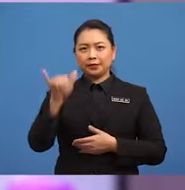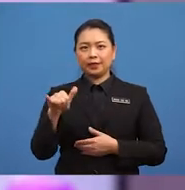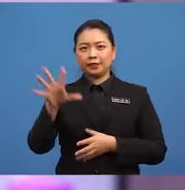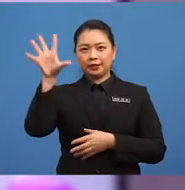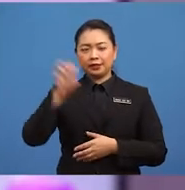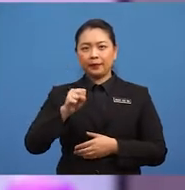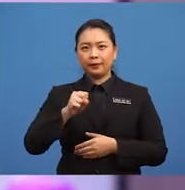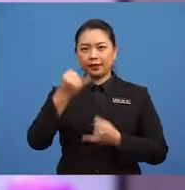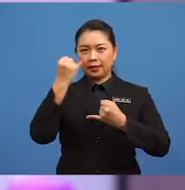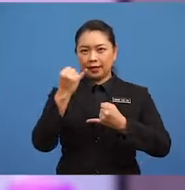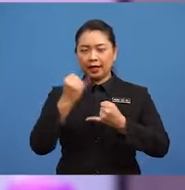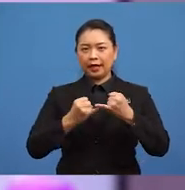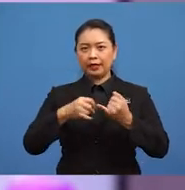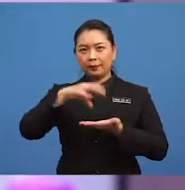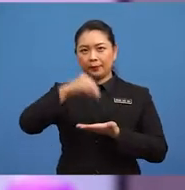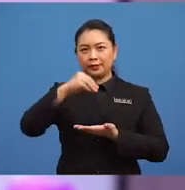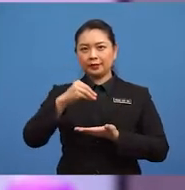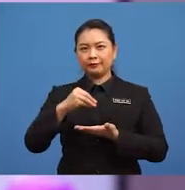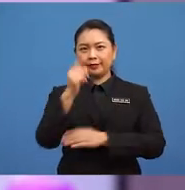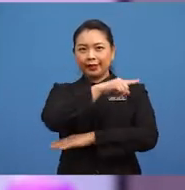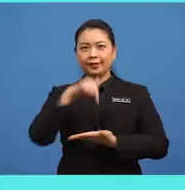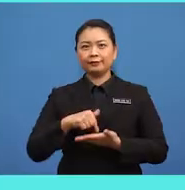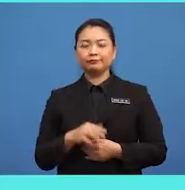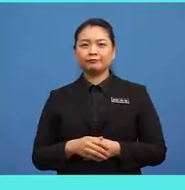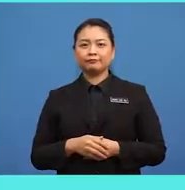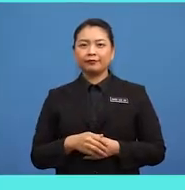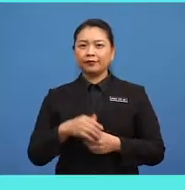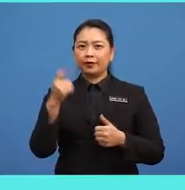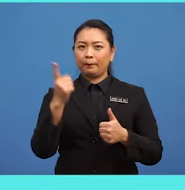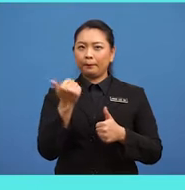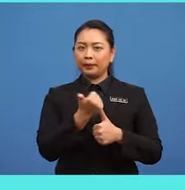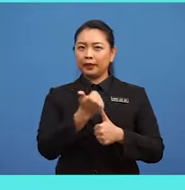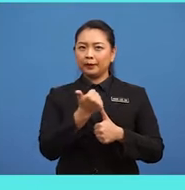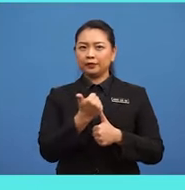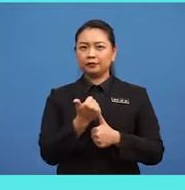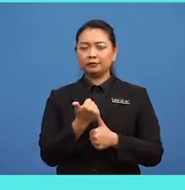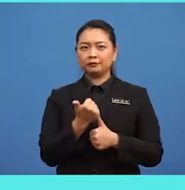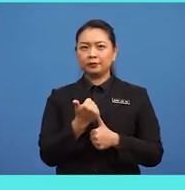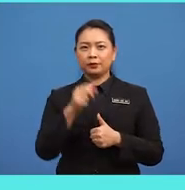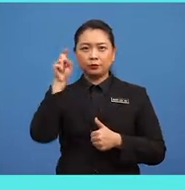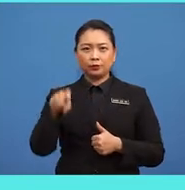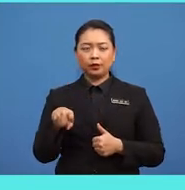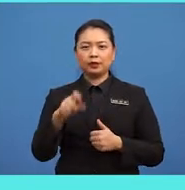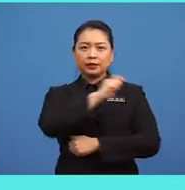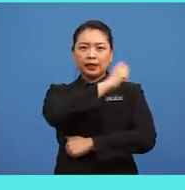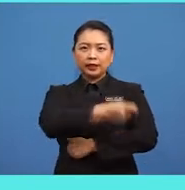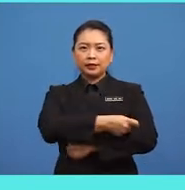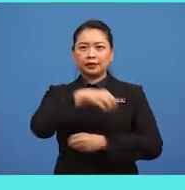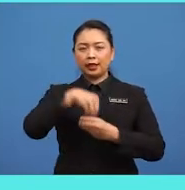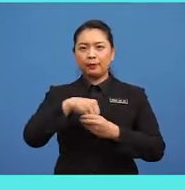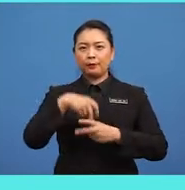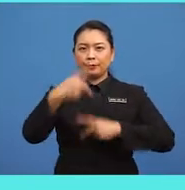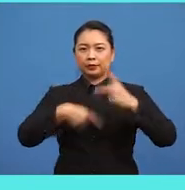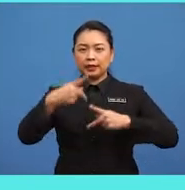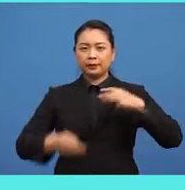telah dicapai di akhir sesi pembelajaran ini. Yang pertama, mewajarkan keperluan tenaga